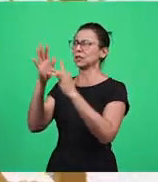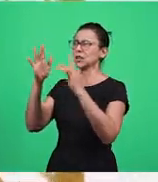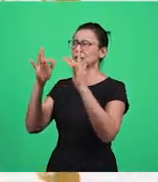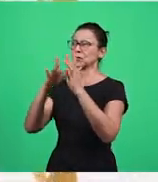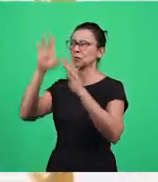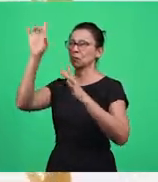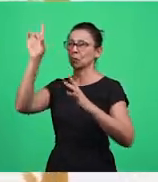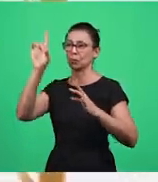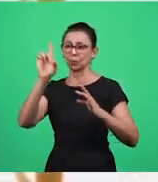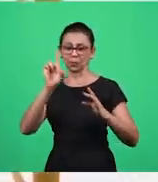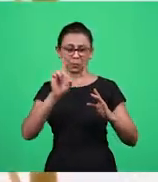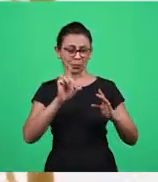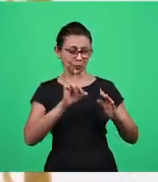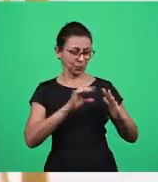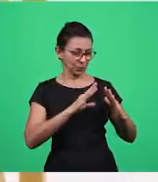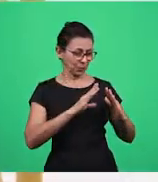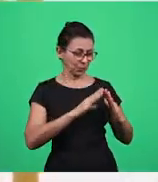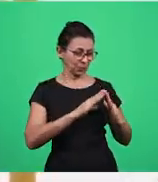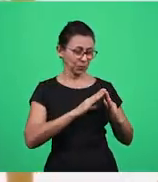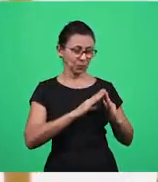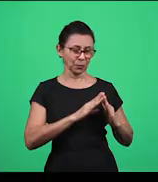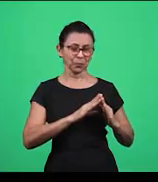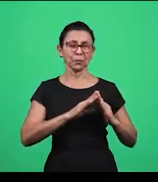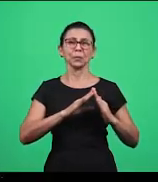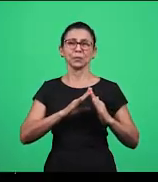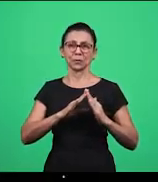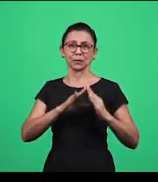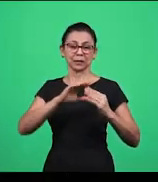Позволь небесному свету войти.